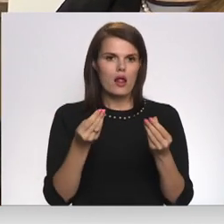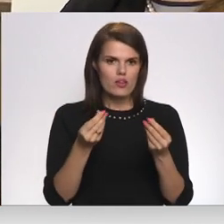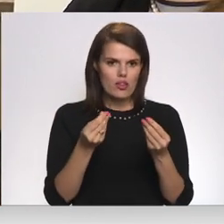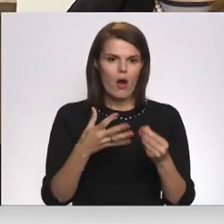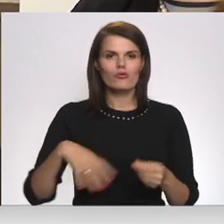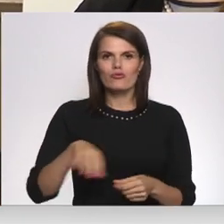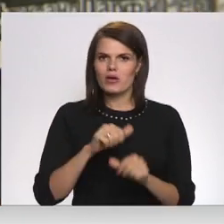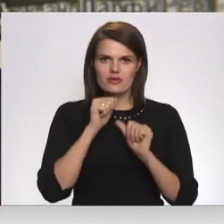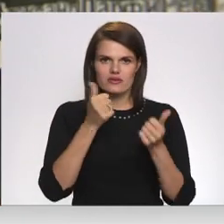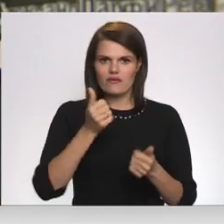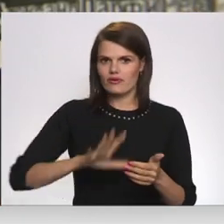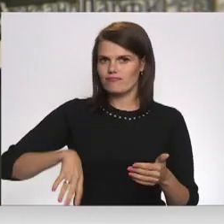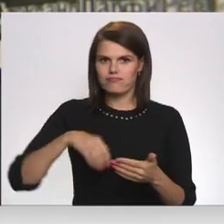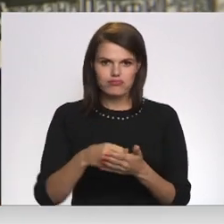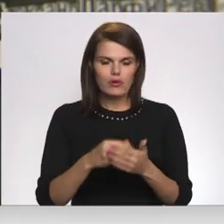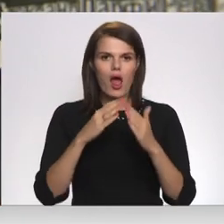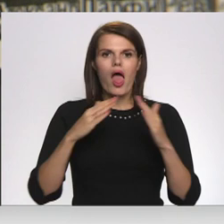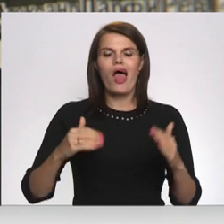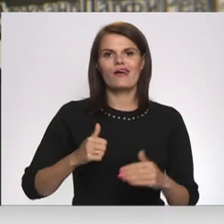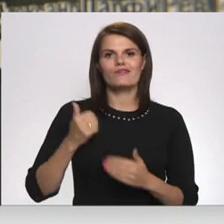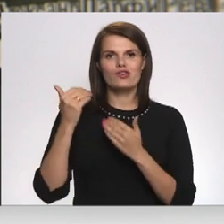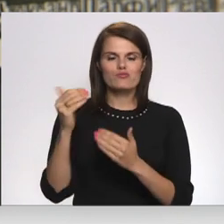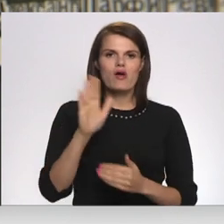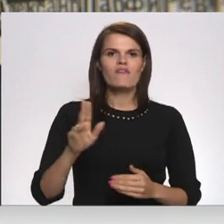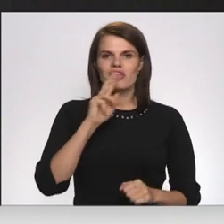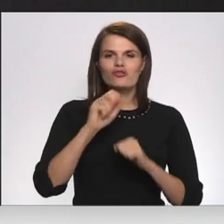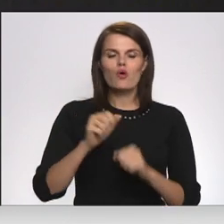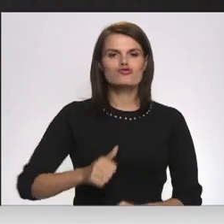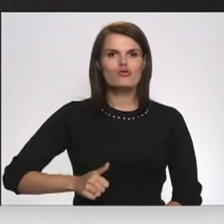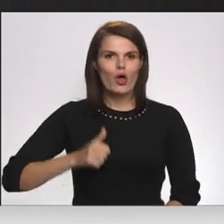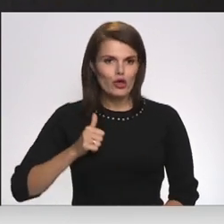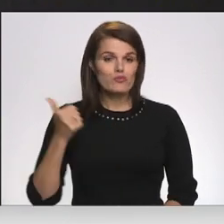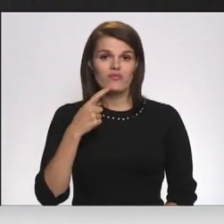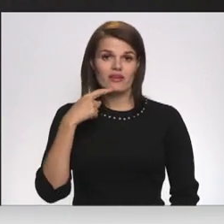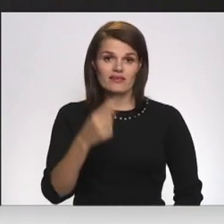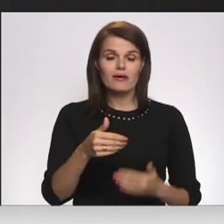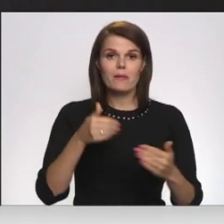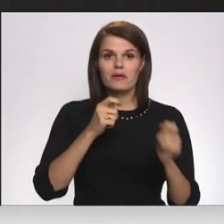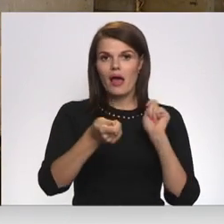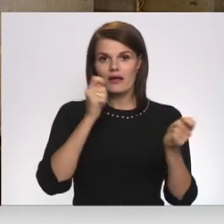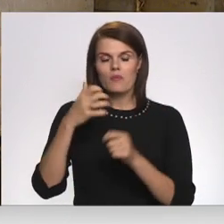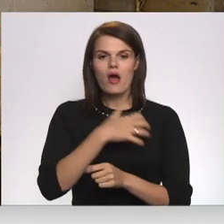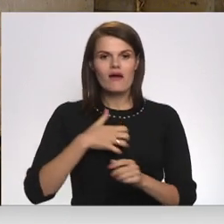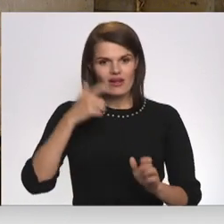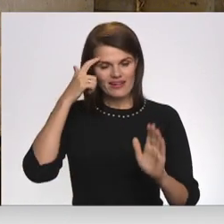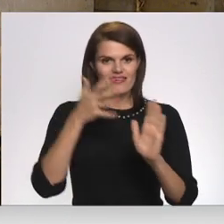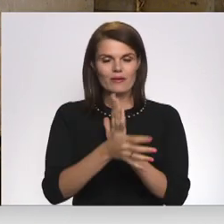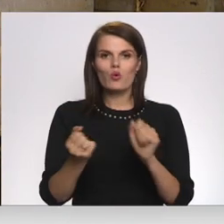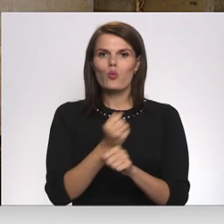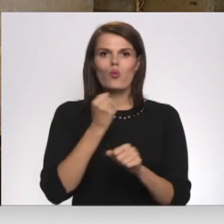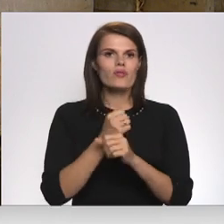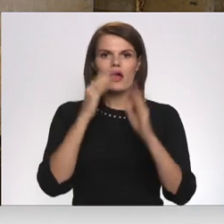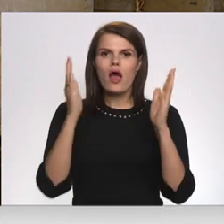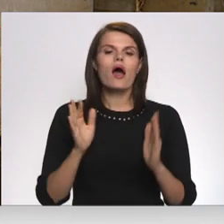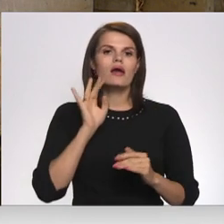noteikti nevarēs atļauties. Ēkas īpašnieks ir valsts nekustamie īpašumi. Viņi uzsver, ka pirms remontdarbiem ir jāsaprot, ko ar ēku darīt nākotnē,